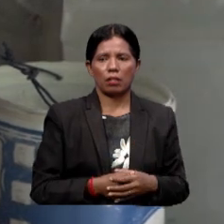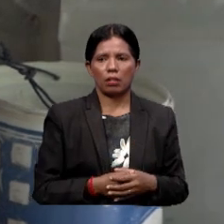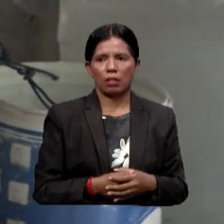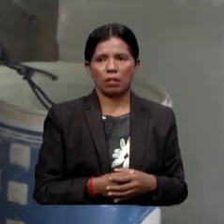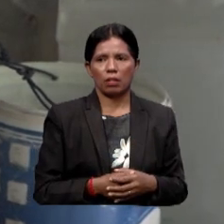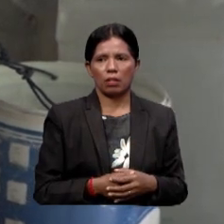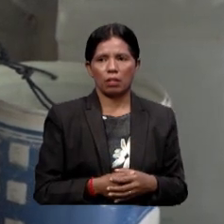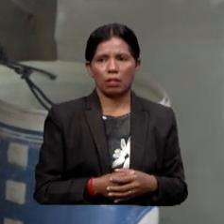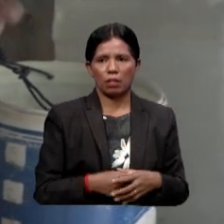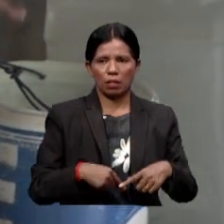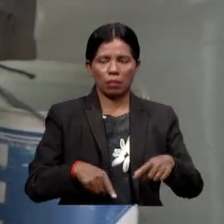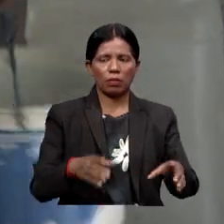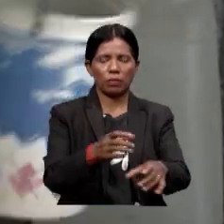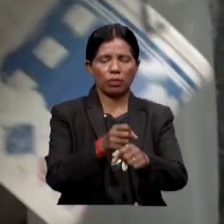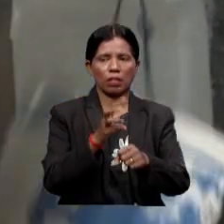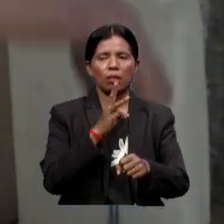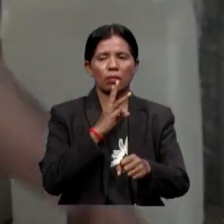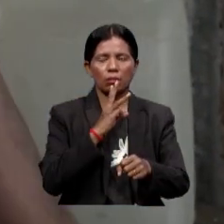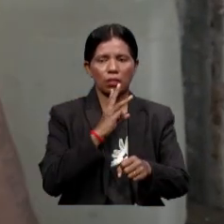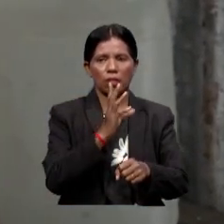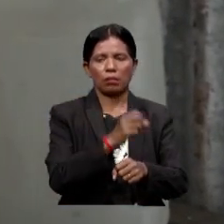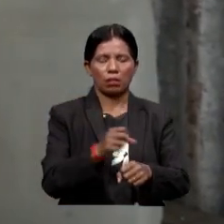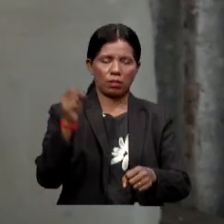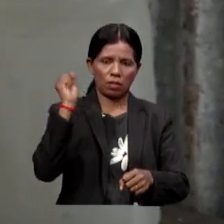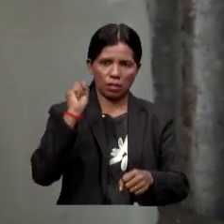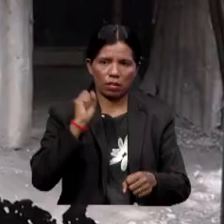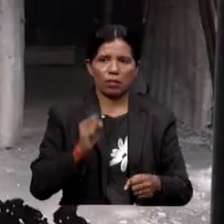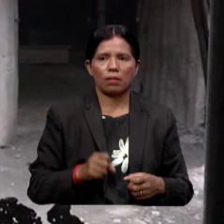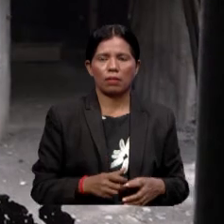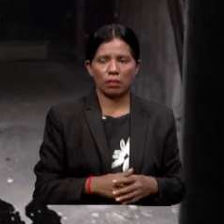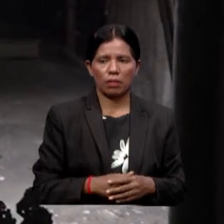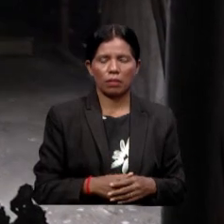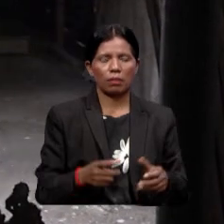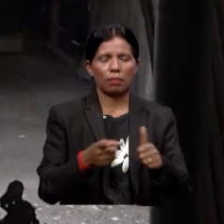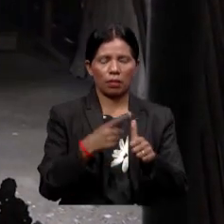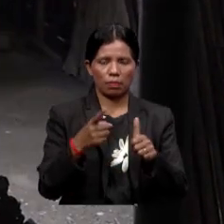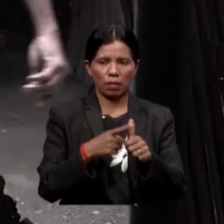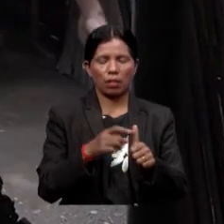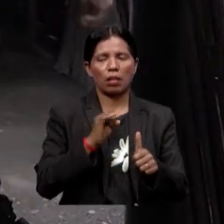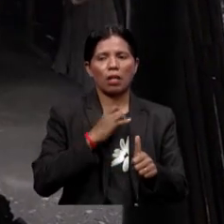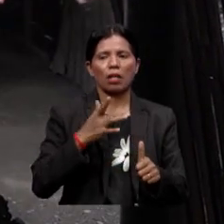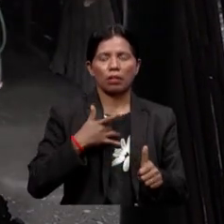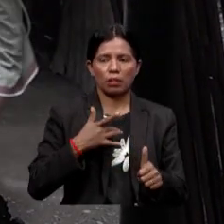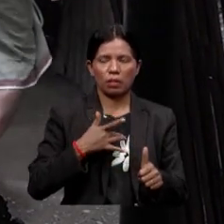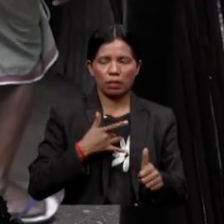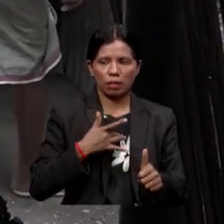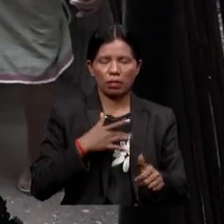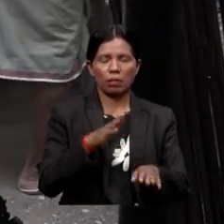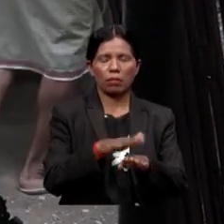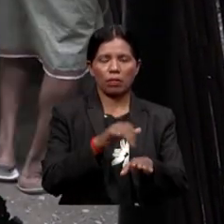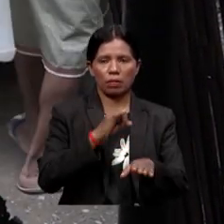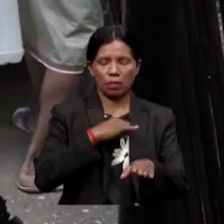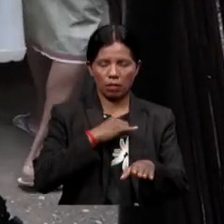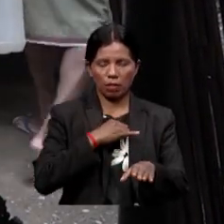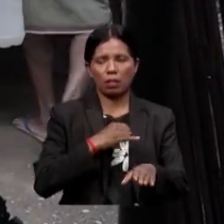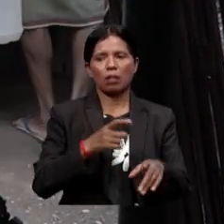Kalau balik baku lagi, baru balik. Si popong ni mak, ni sensi tu, tu babulo na halaran sama